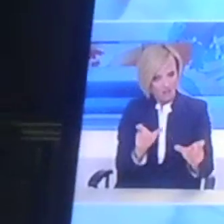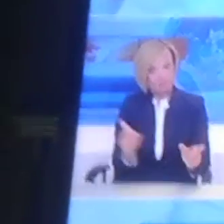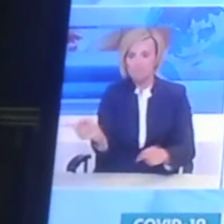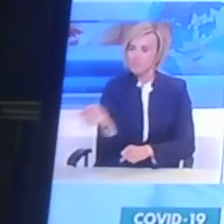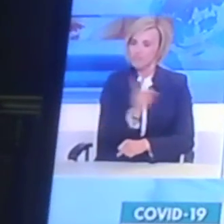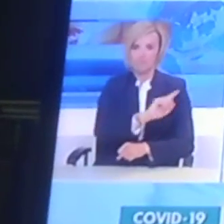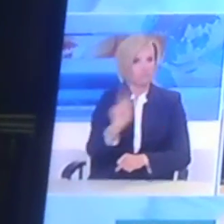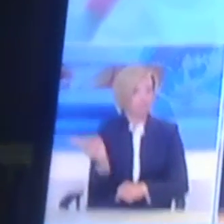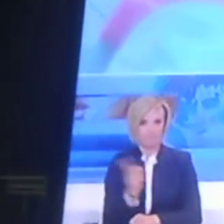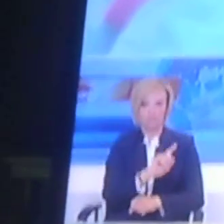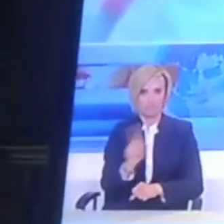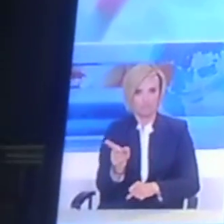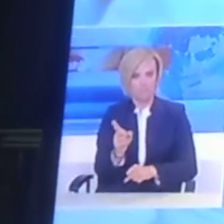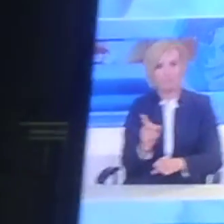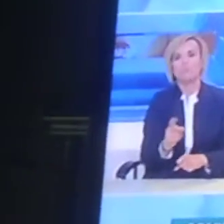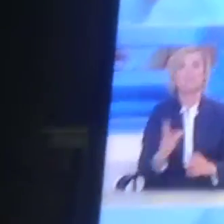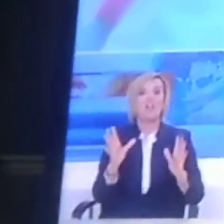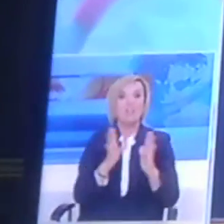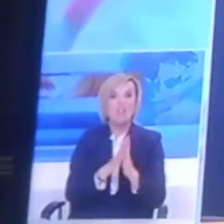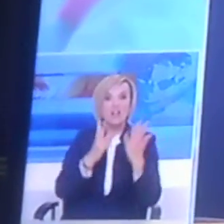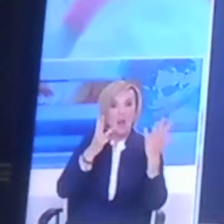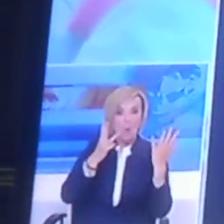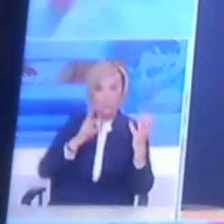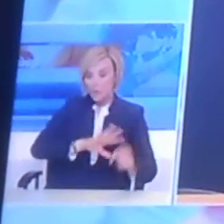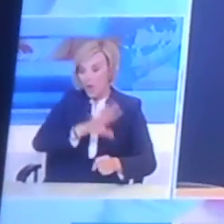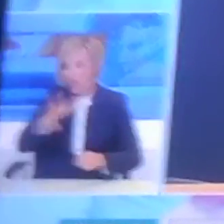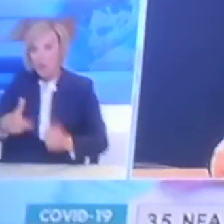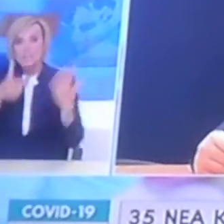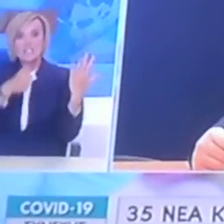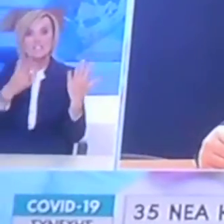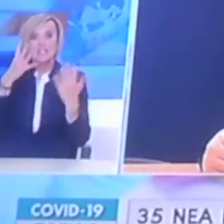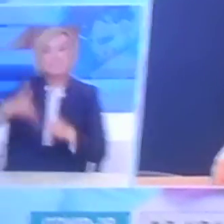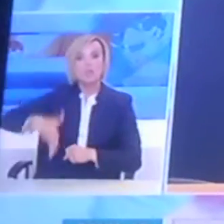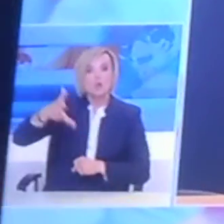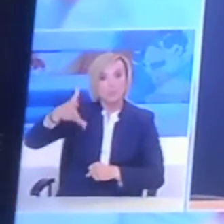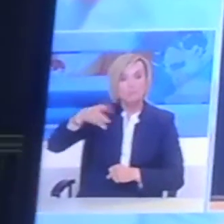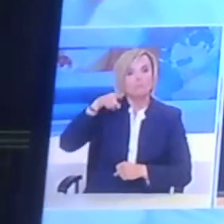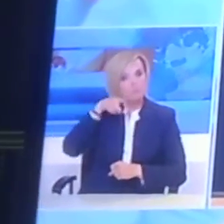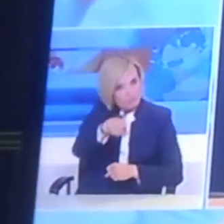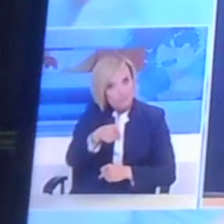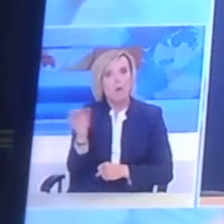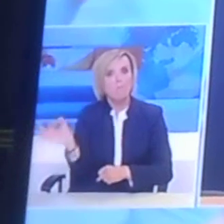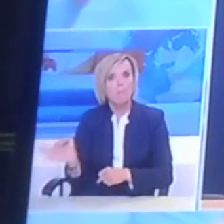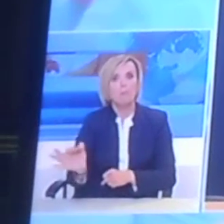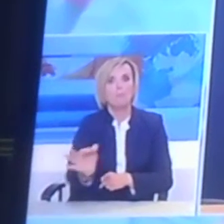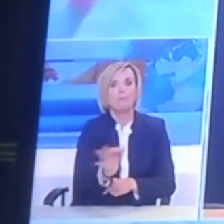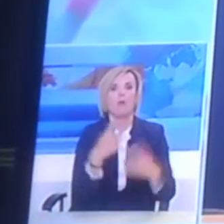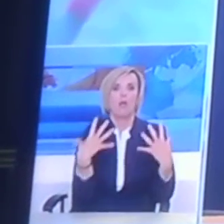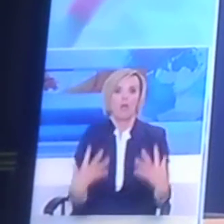Στις ηλικίες μεταξύ 18 και 64 ετών είναι το 75% των επιβεβαιωμένων κρουσμάτων.